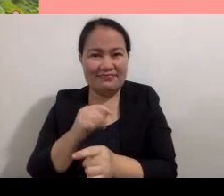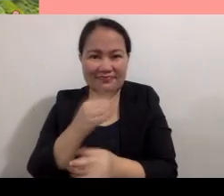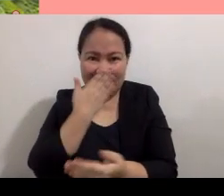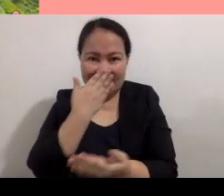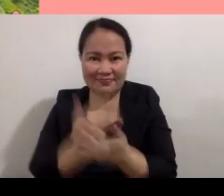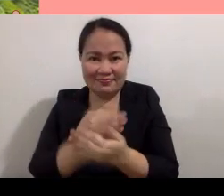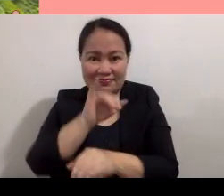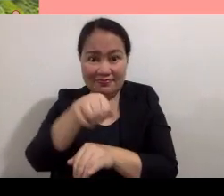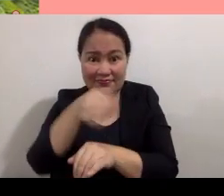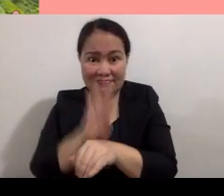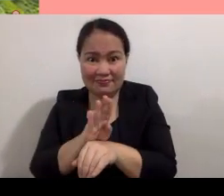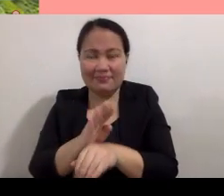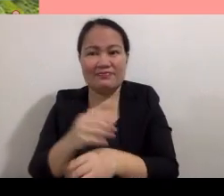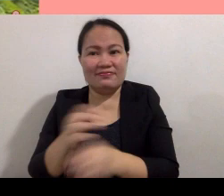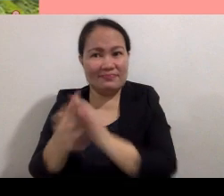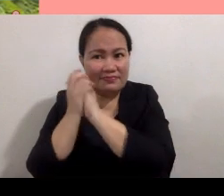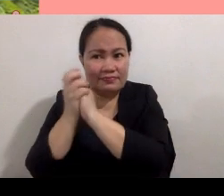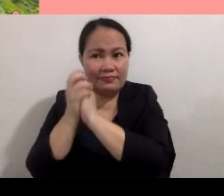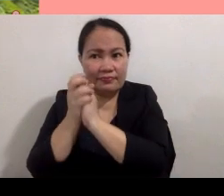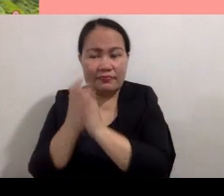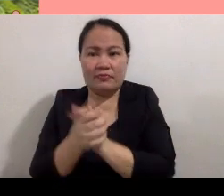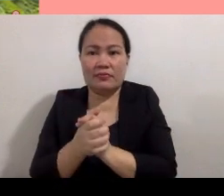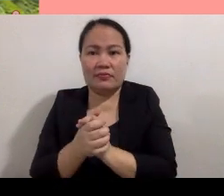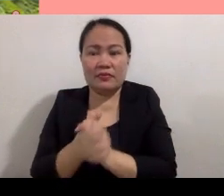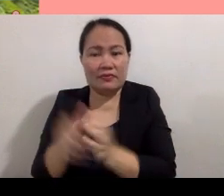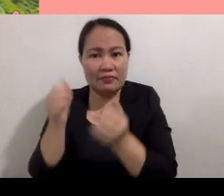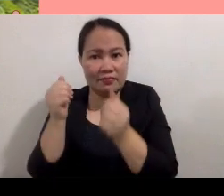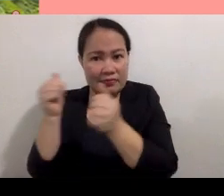Good job. Ang galing natin. Nagawa nating